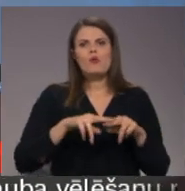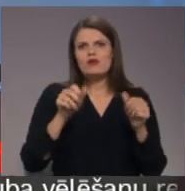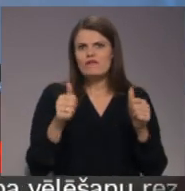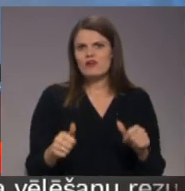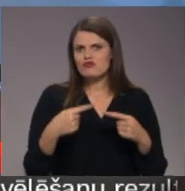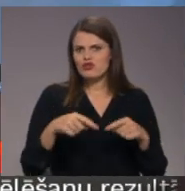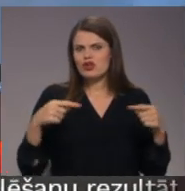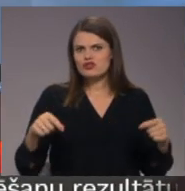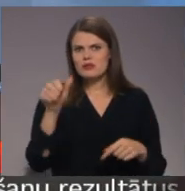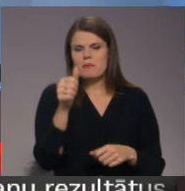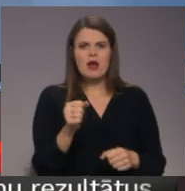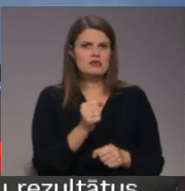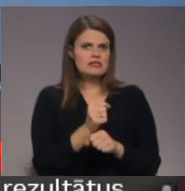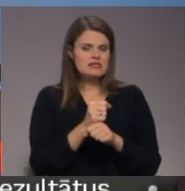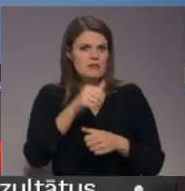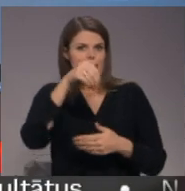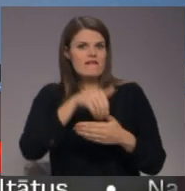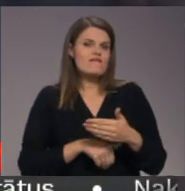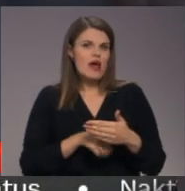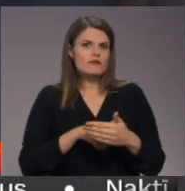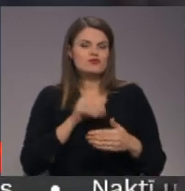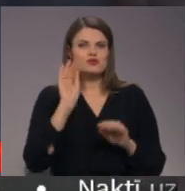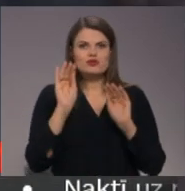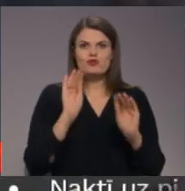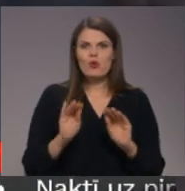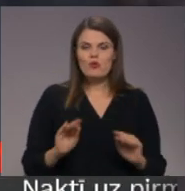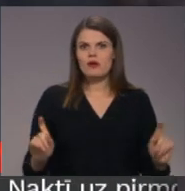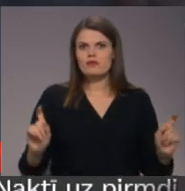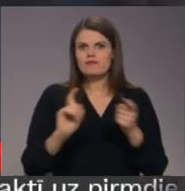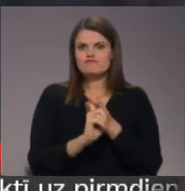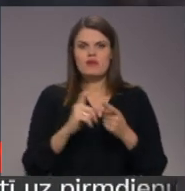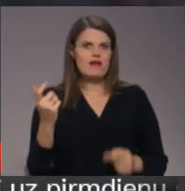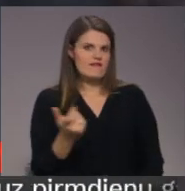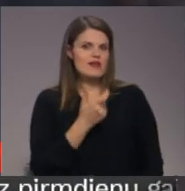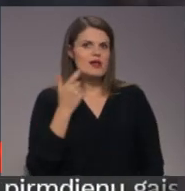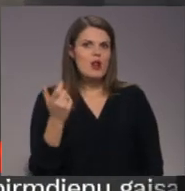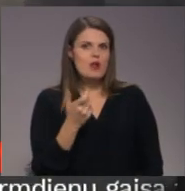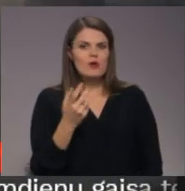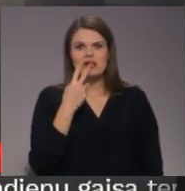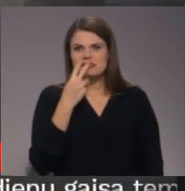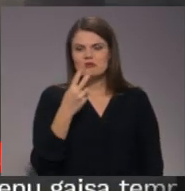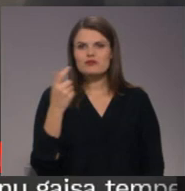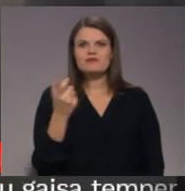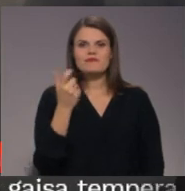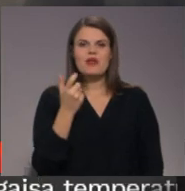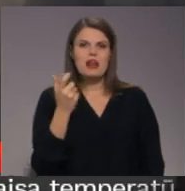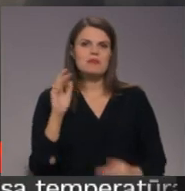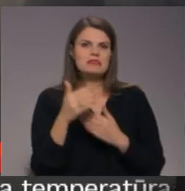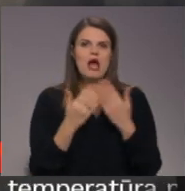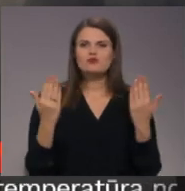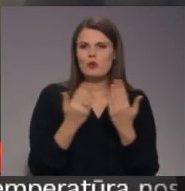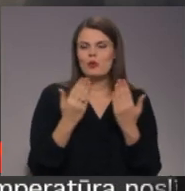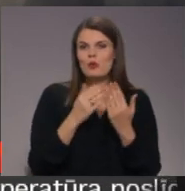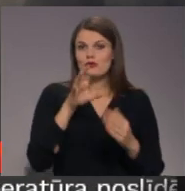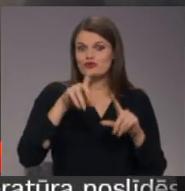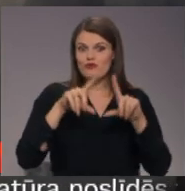Vēsturiski dokumentētais cieši savīs ar filmu Dvēseļu putenis. Skatoties filmas aizkulišu fotogrāfijas, pamanījām, ka